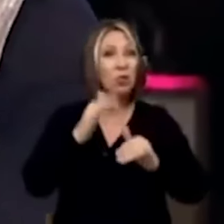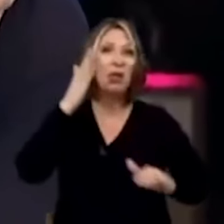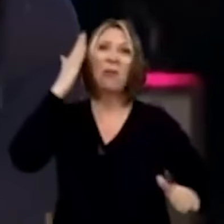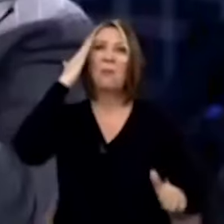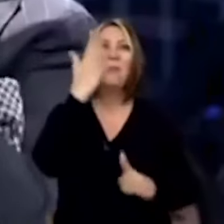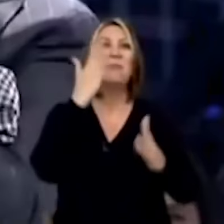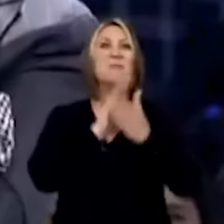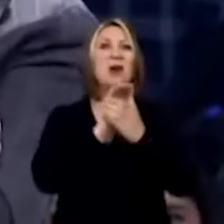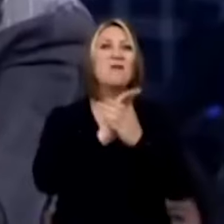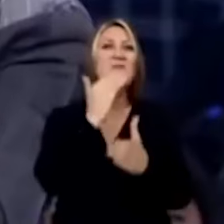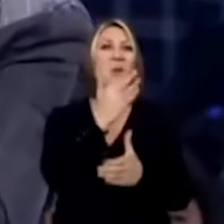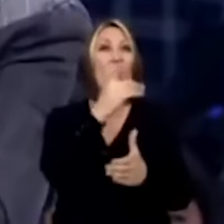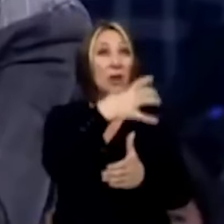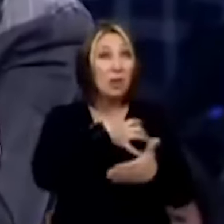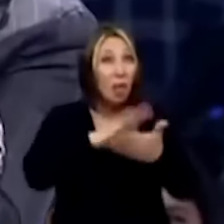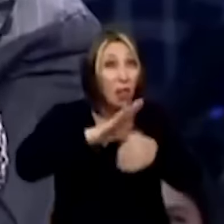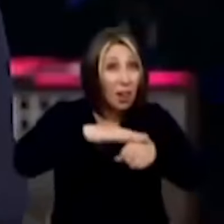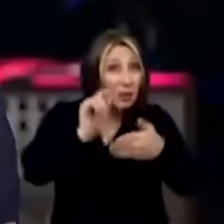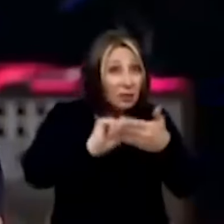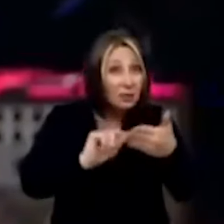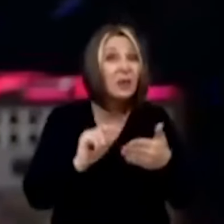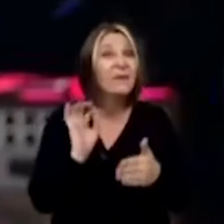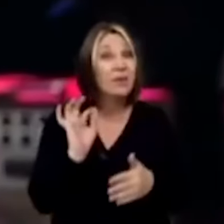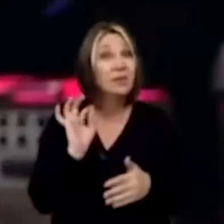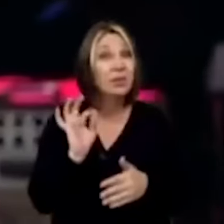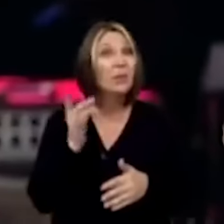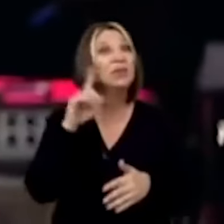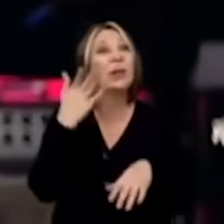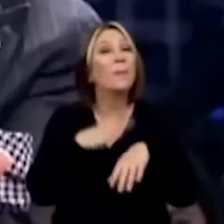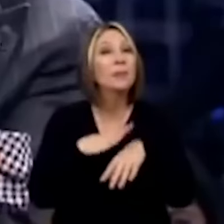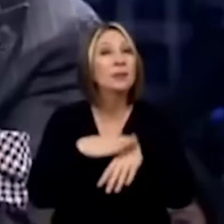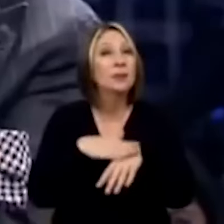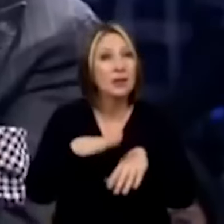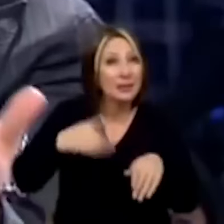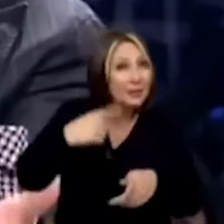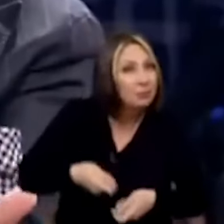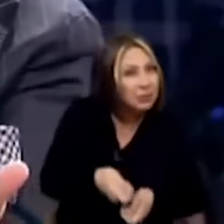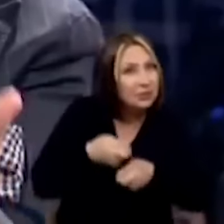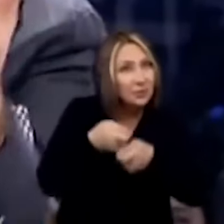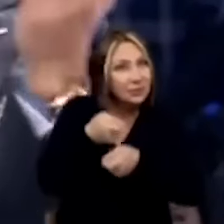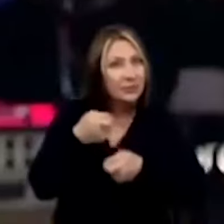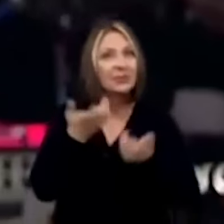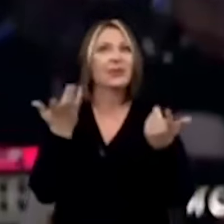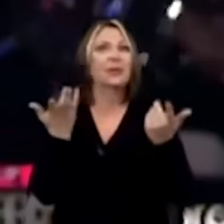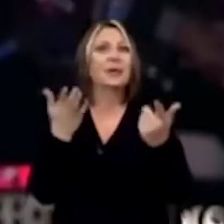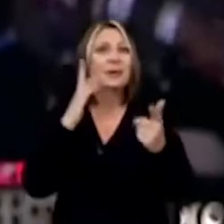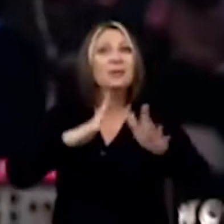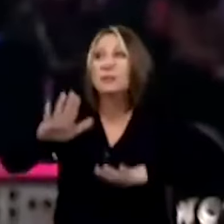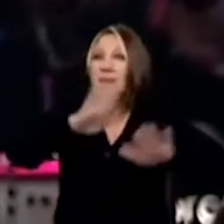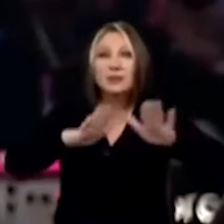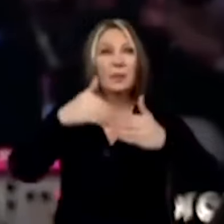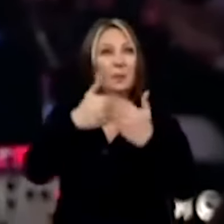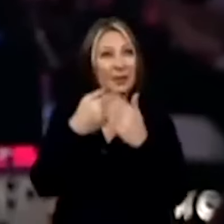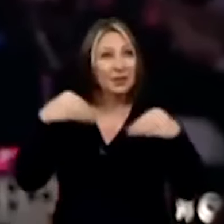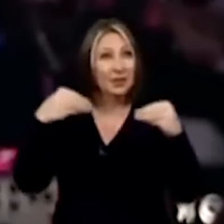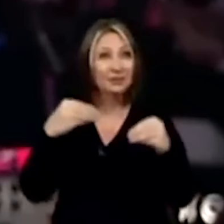her şeyi çekip... Bir de bu var. Bir de senaryosunu da yazdı. Senaryosunu da yazdı. Başka neler yaptın? Yerleri temizledin herhalde. Seti temizledin. Bilet